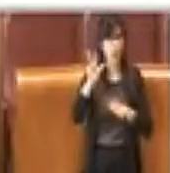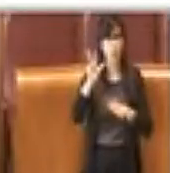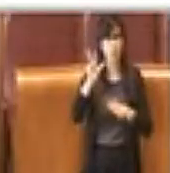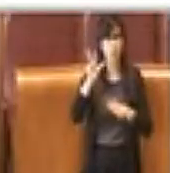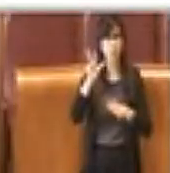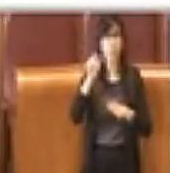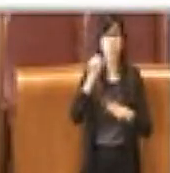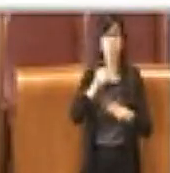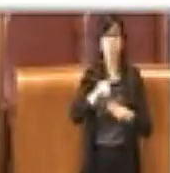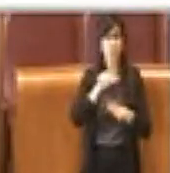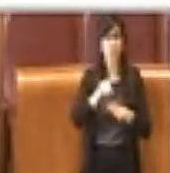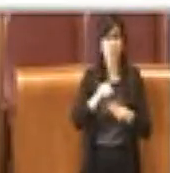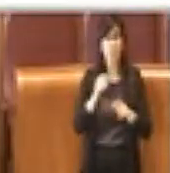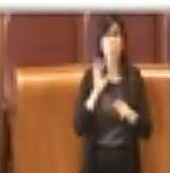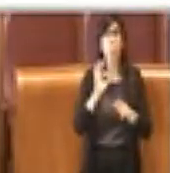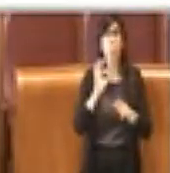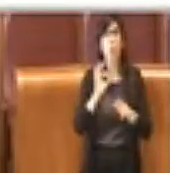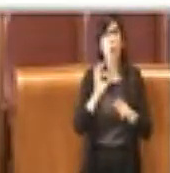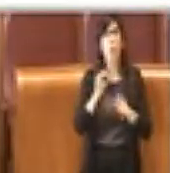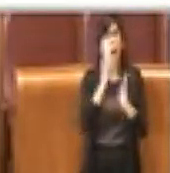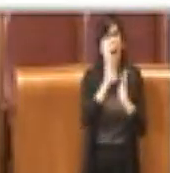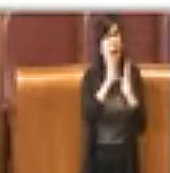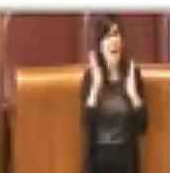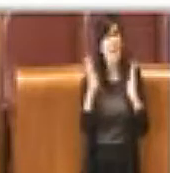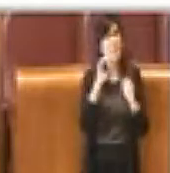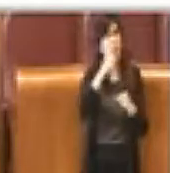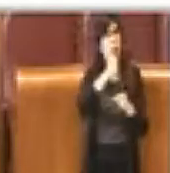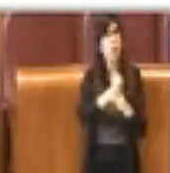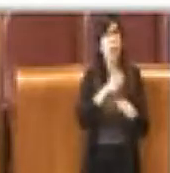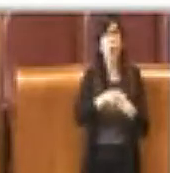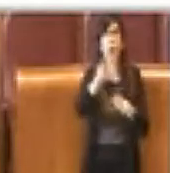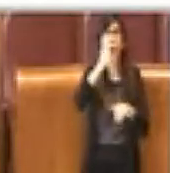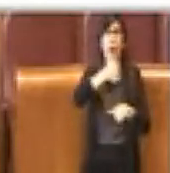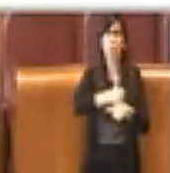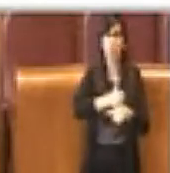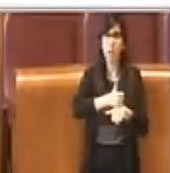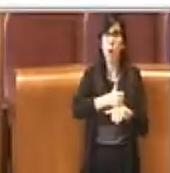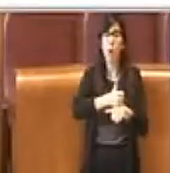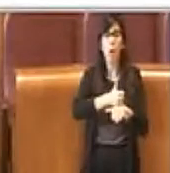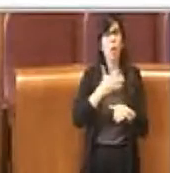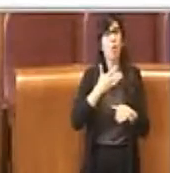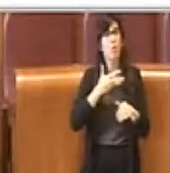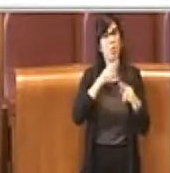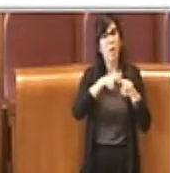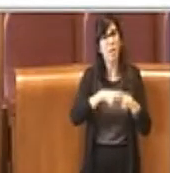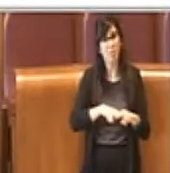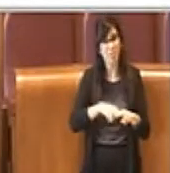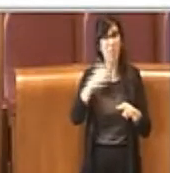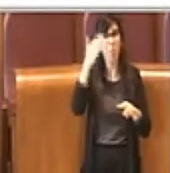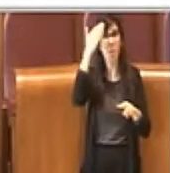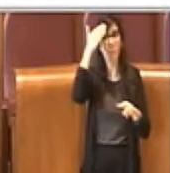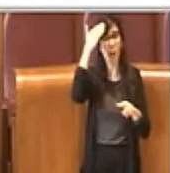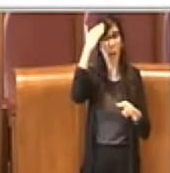perché conserva l'archivio storico capitolino, conserva le memorie